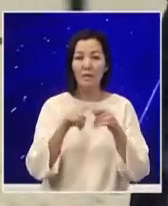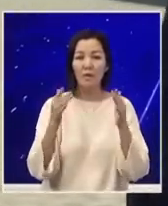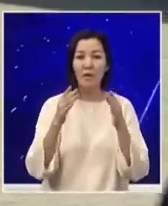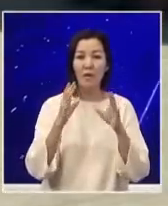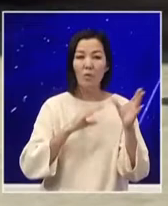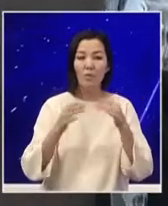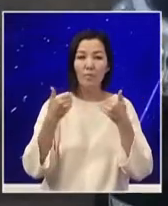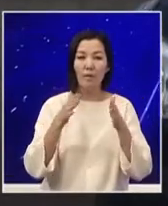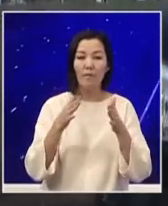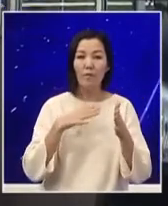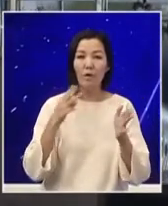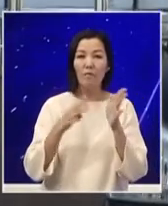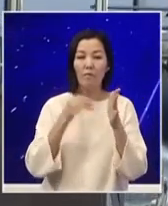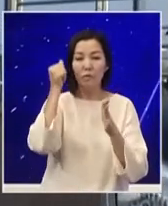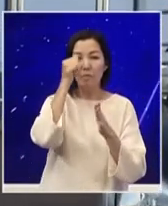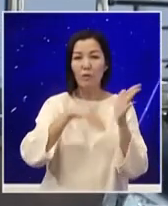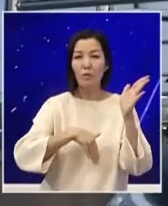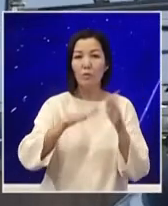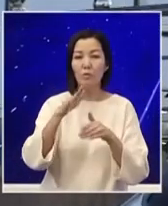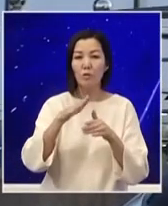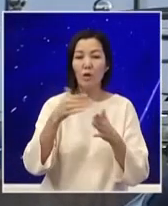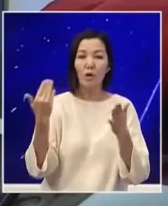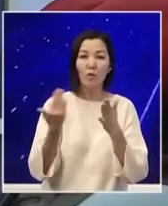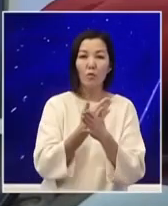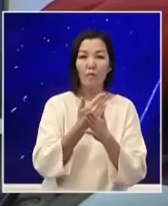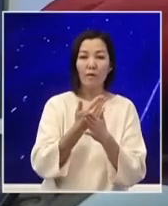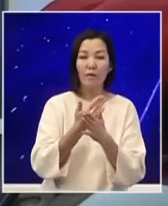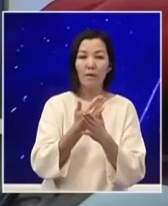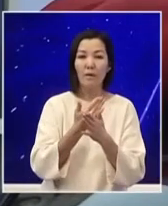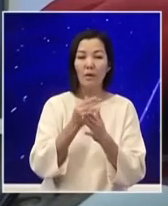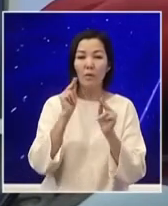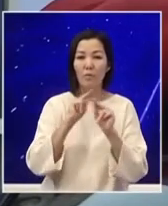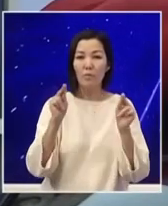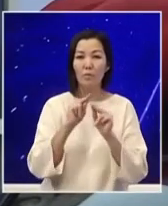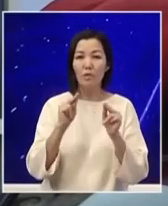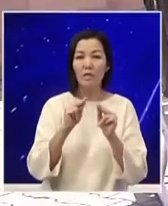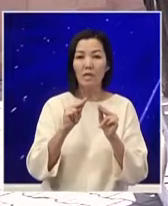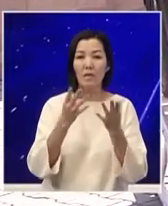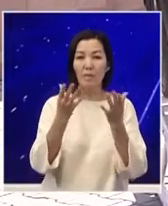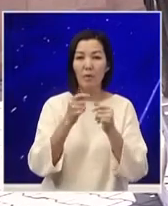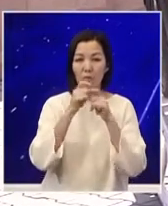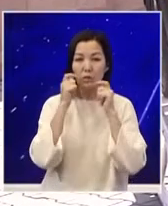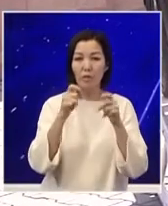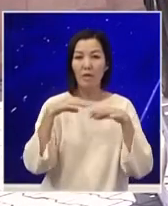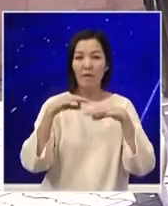лет работы он проявил себя как высокопрофессиональный современный педагог, чем и заслужил награду «Автомобиль».